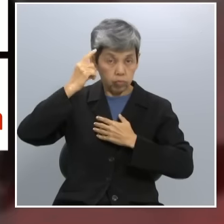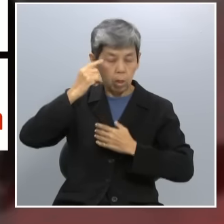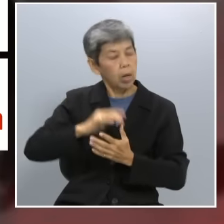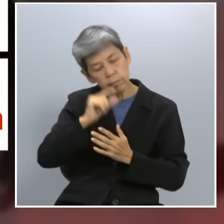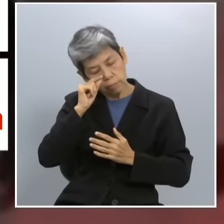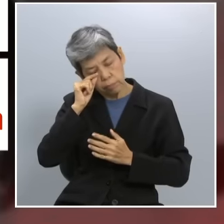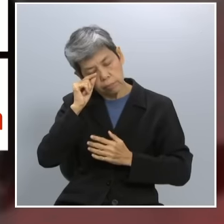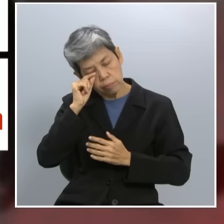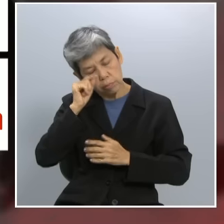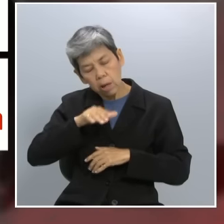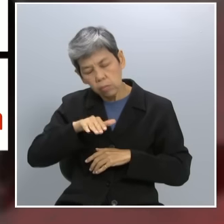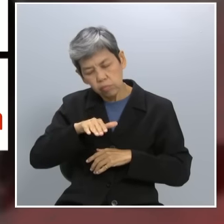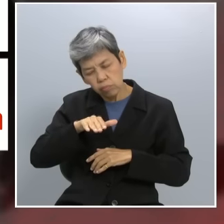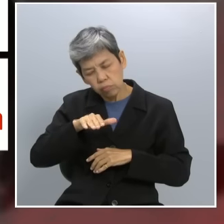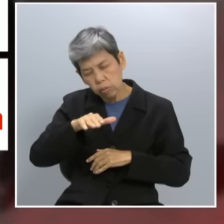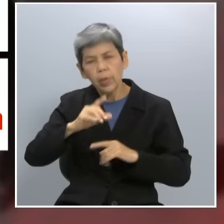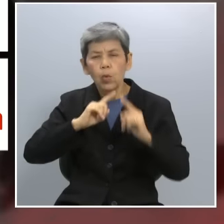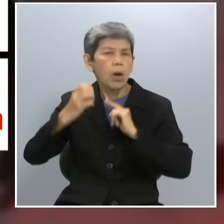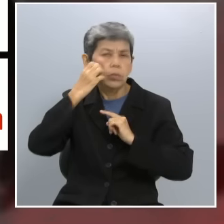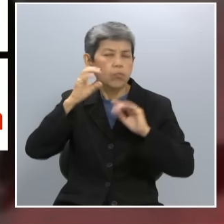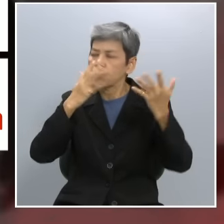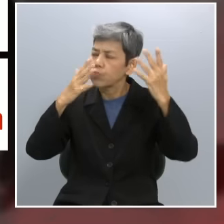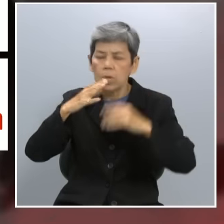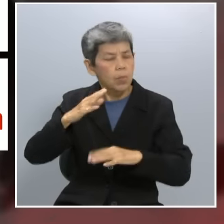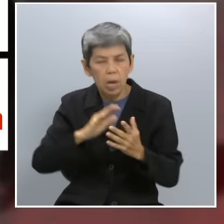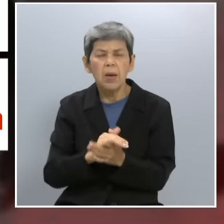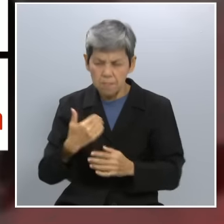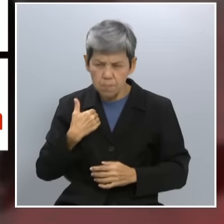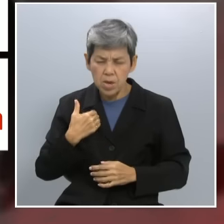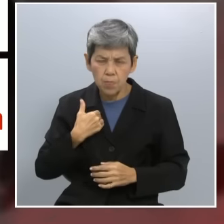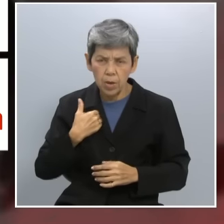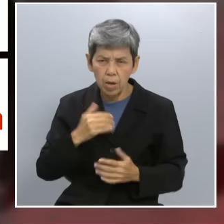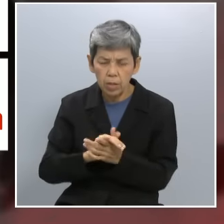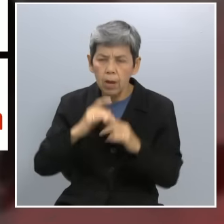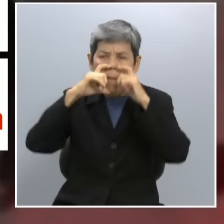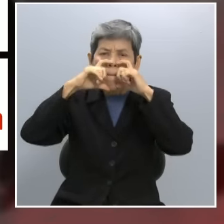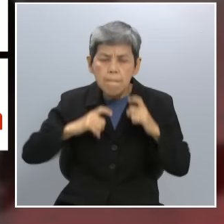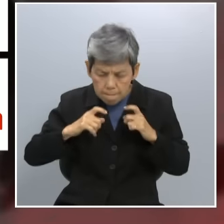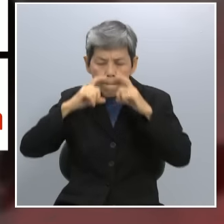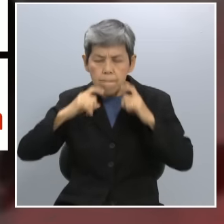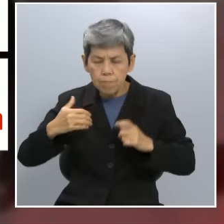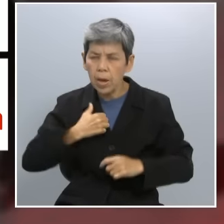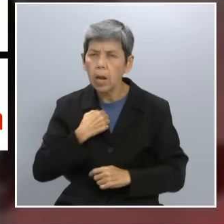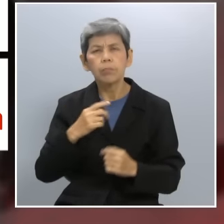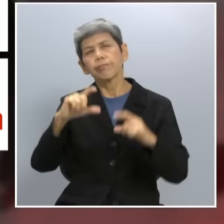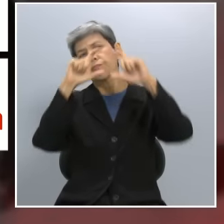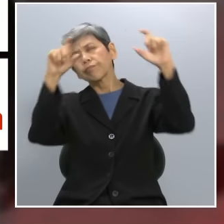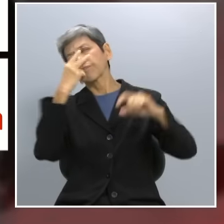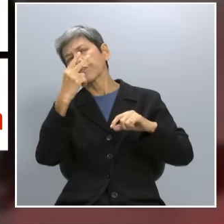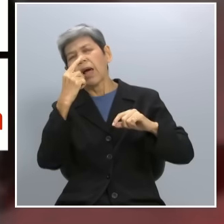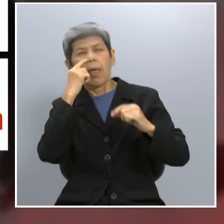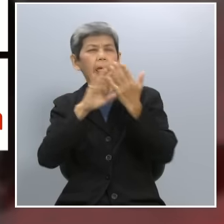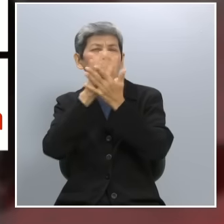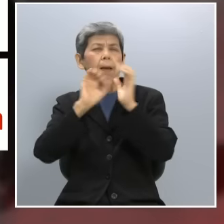นั้นเขาก็นอนหลับต่อไม่ได้มีการโทรศัพท์หาใครมีช่วงที่เขาเองเนี่ยถอดแมสออกด้วยนะตนเองเห็นหน้าเแต่ไม่ชัด